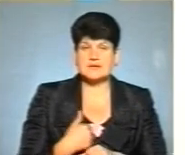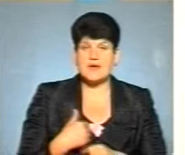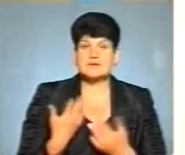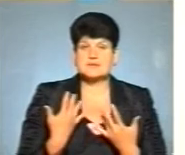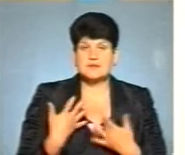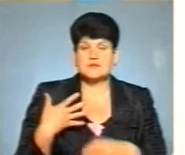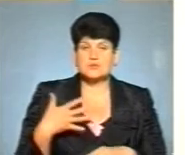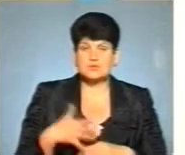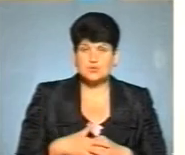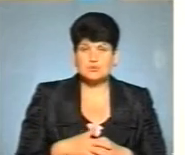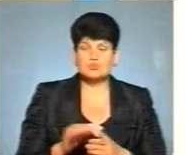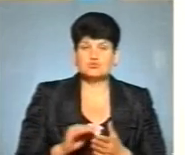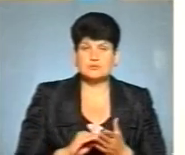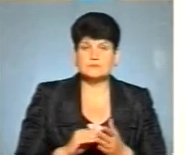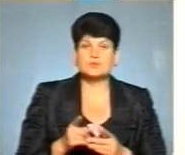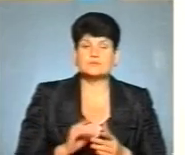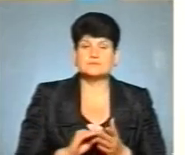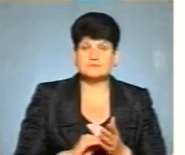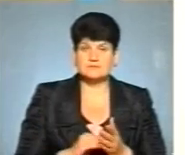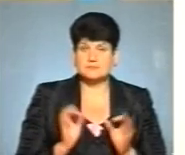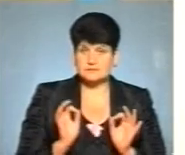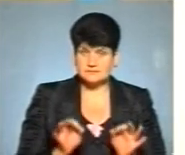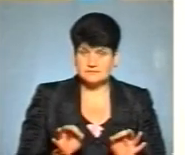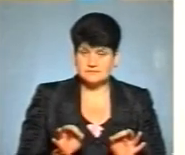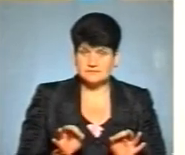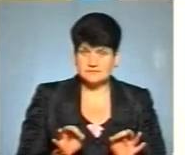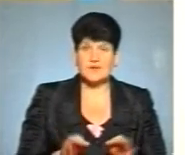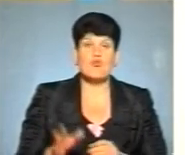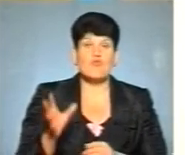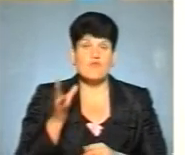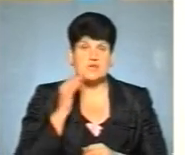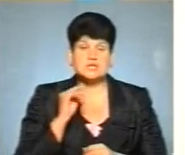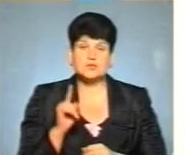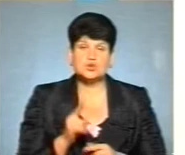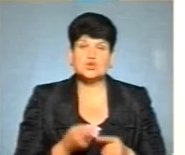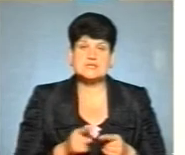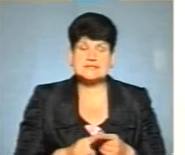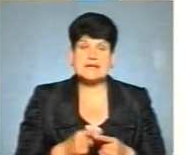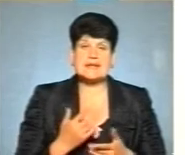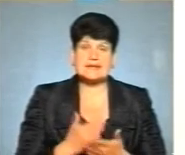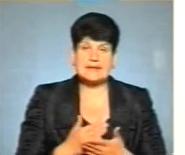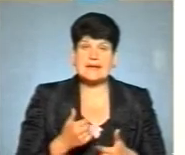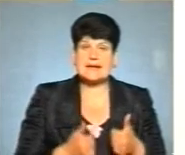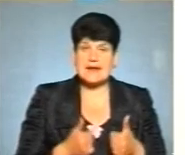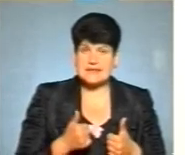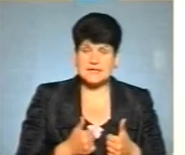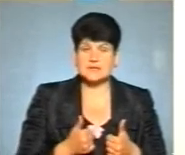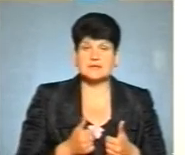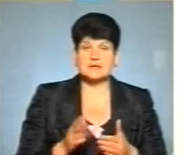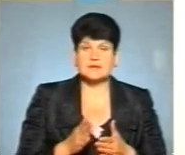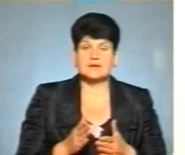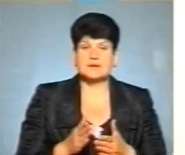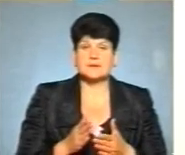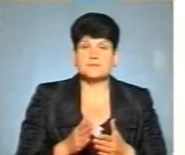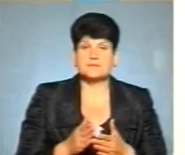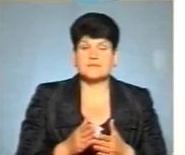от журналом, який його опублікував, правильно? Тобто вважати, що це є рейтинг, який визначає, скажімо так,